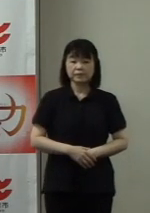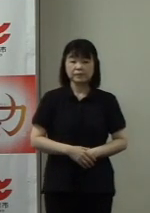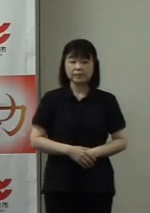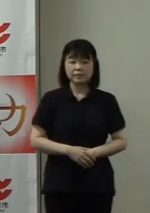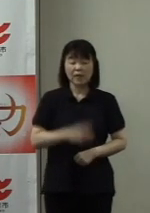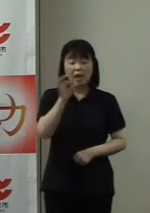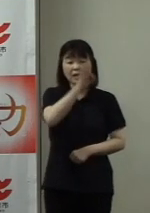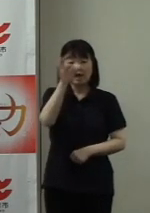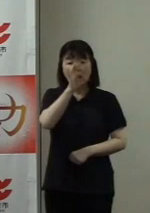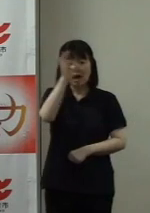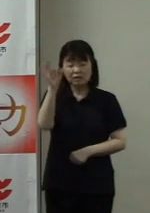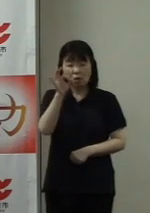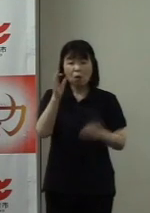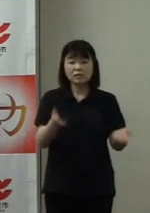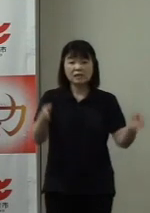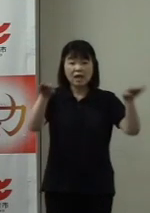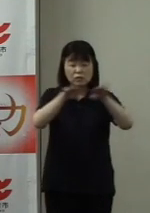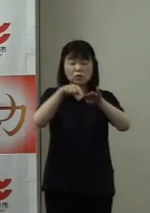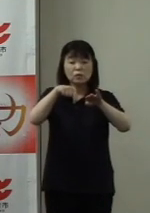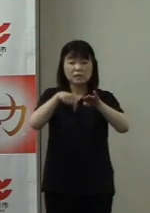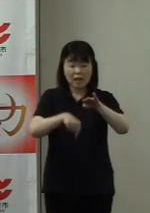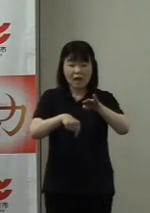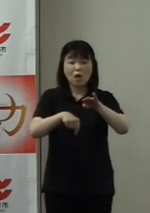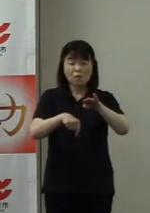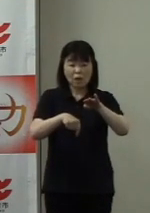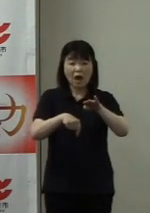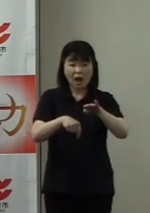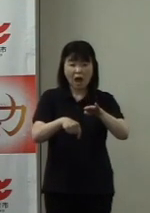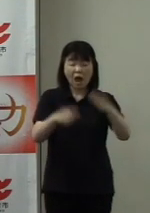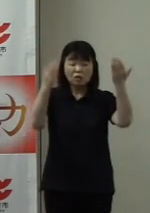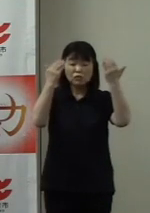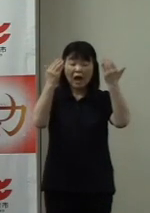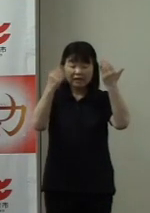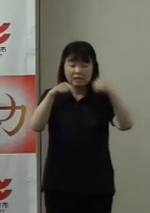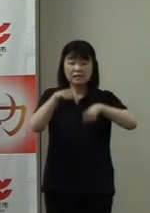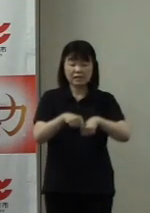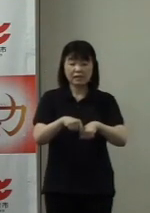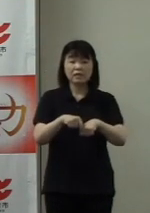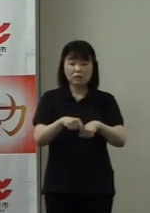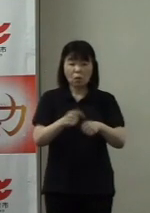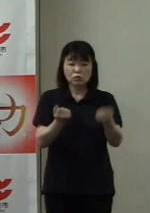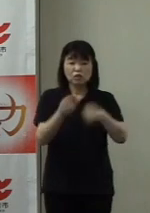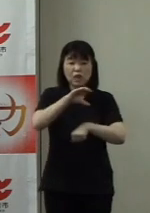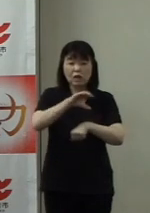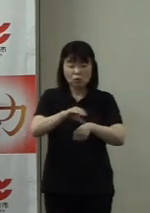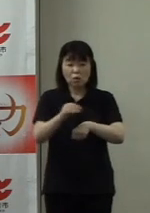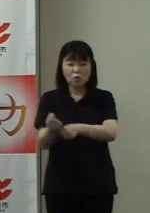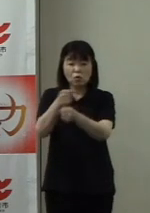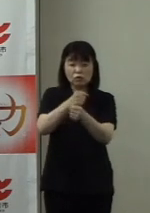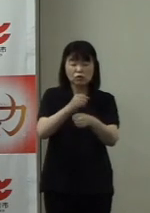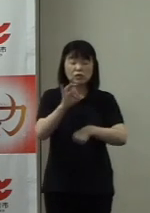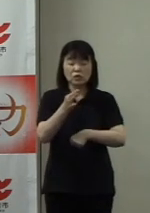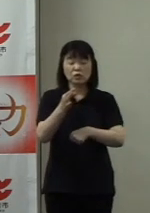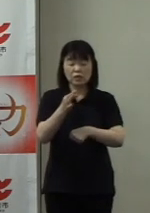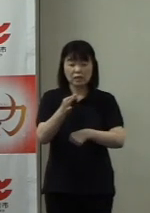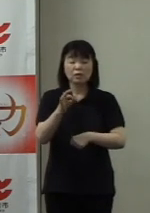観光施設のうさぎ森林公園駐車場ののり面の復旧費で330万円とを計上